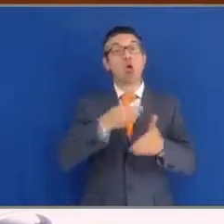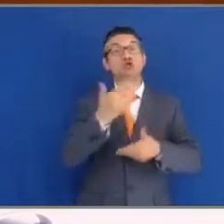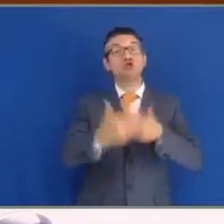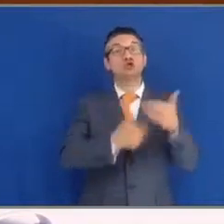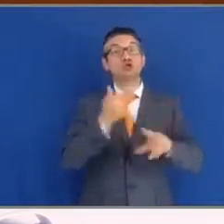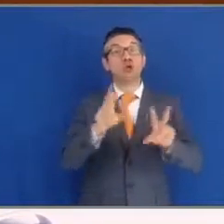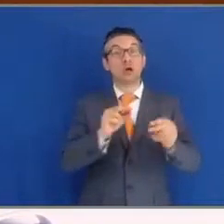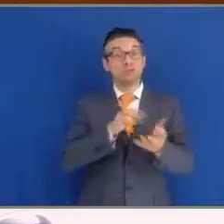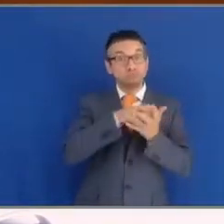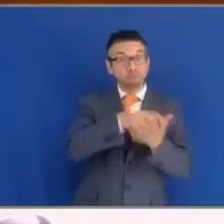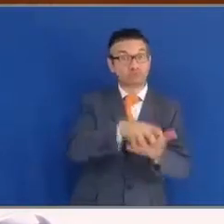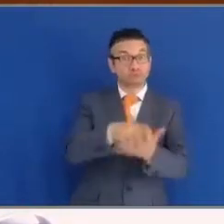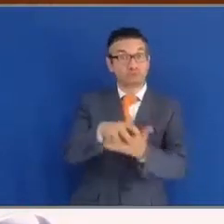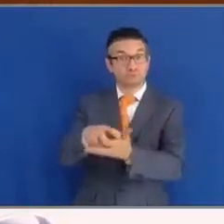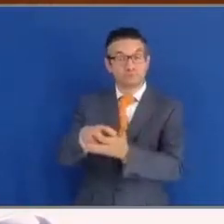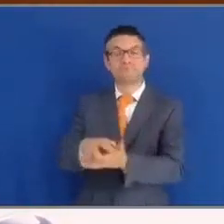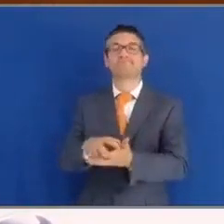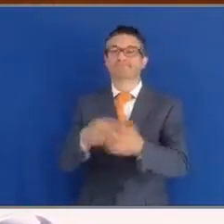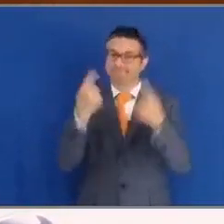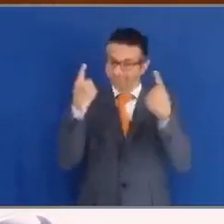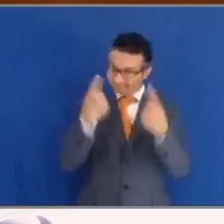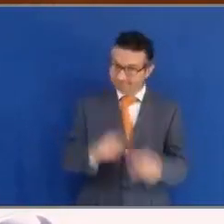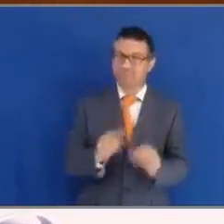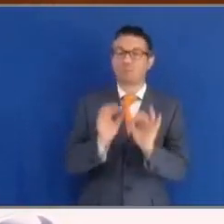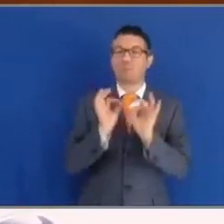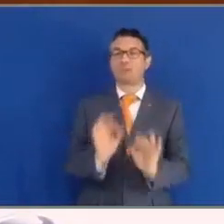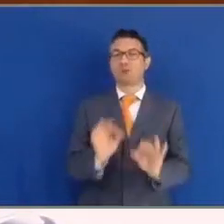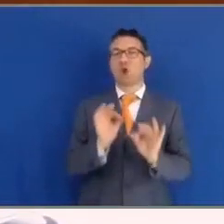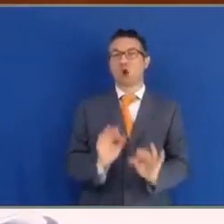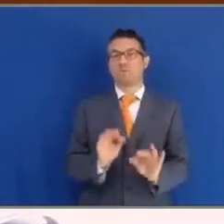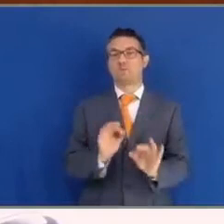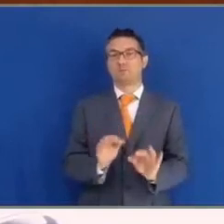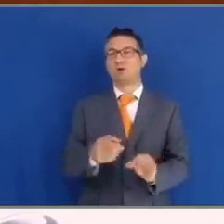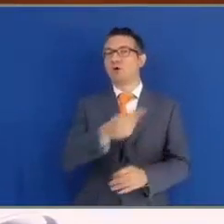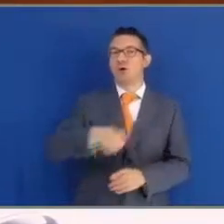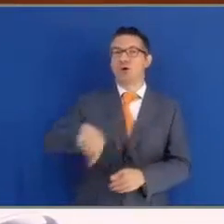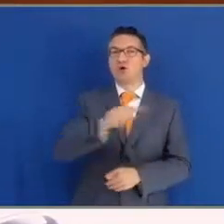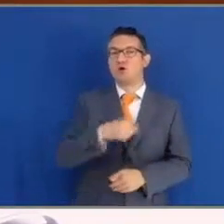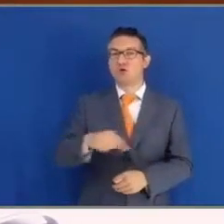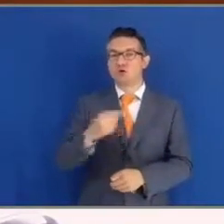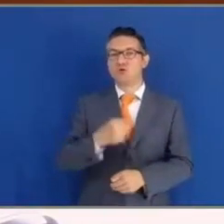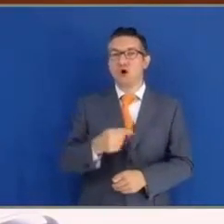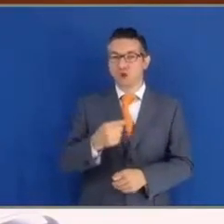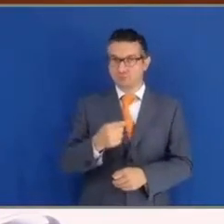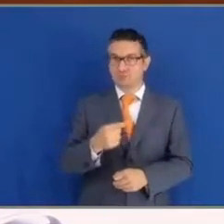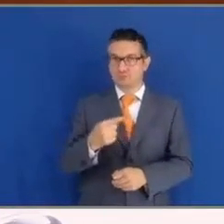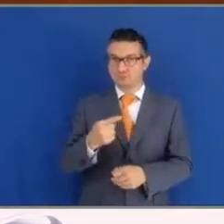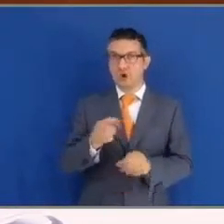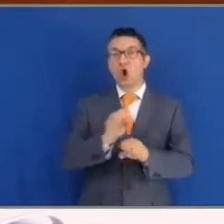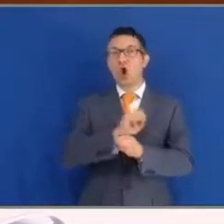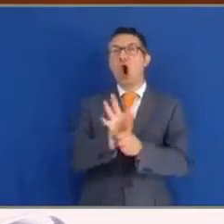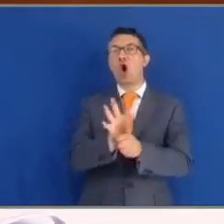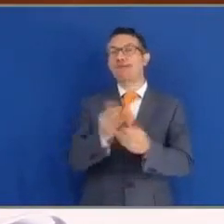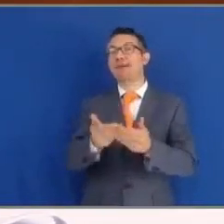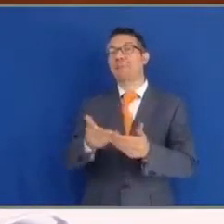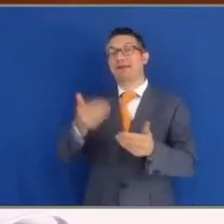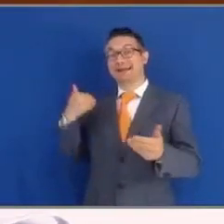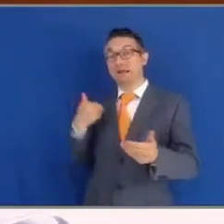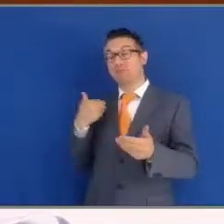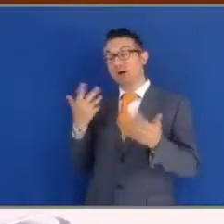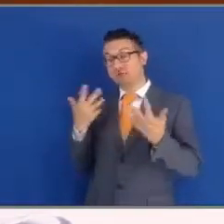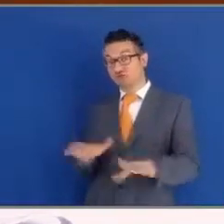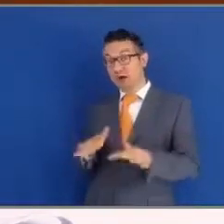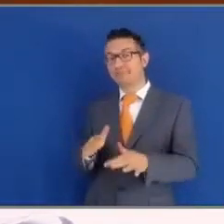liste d'attesa, uno dei temi che ereditiamo dalla vicenda addirittura prima del Covid e che sappiamo danno